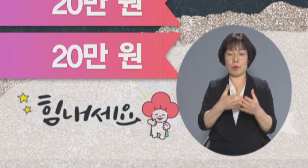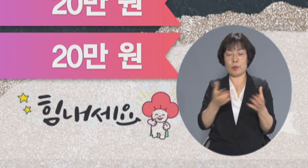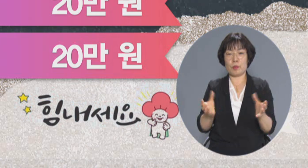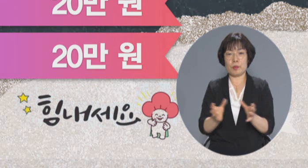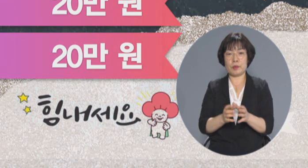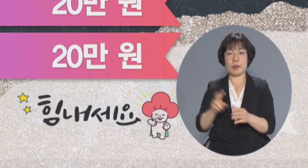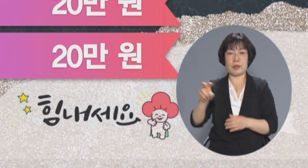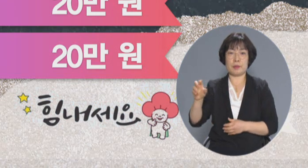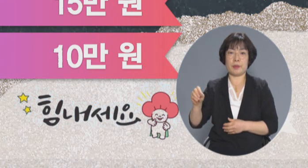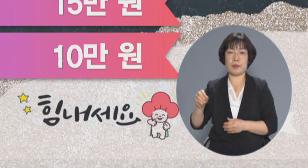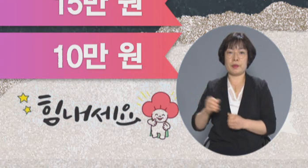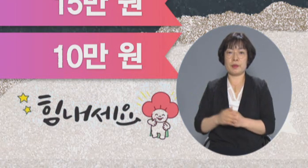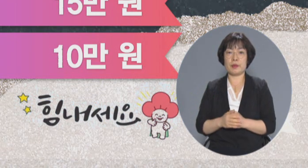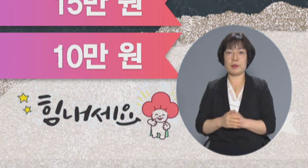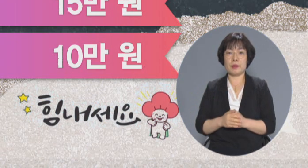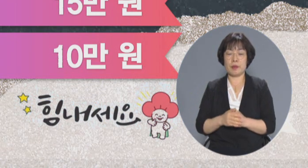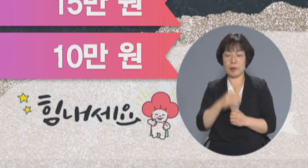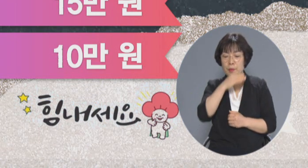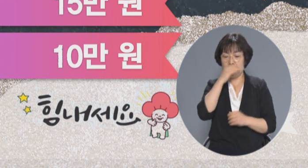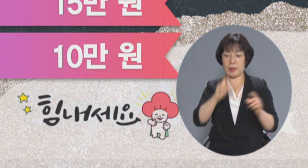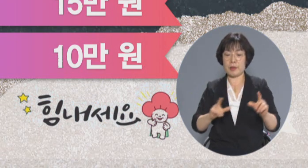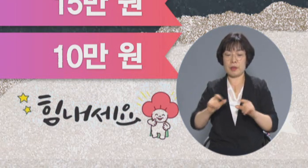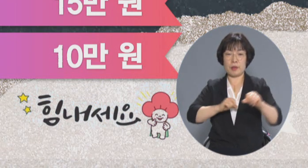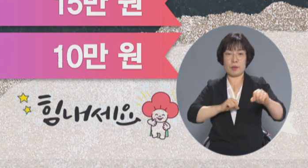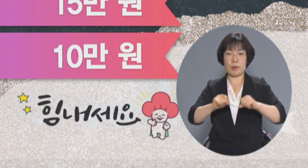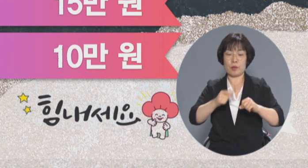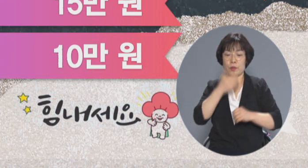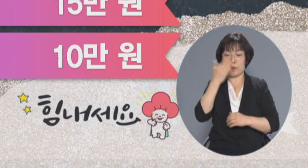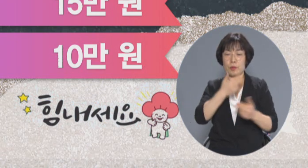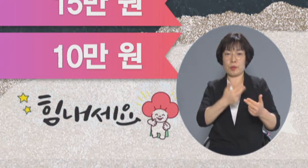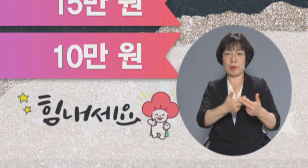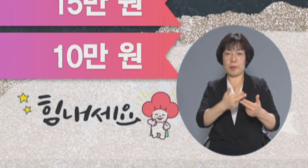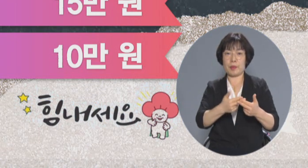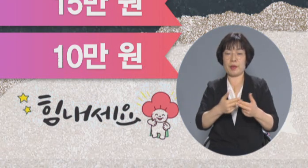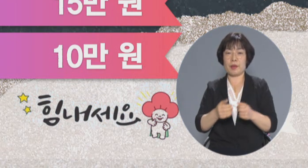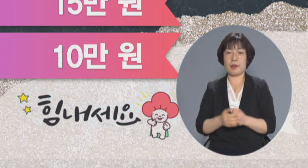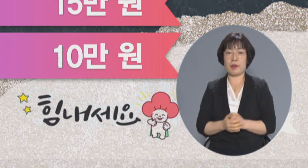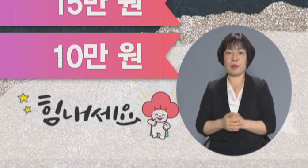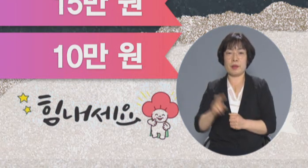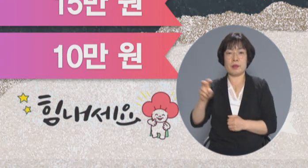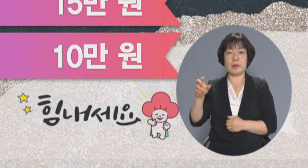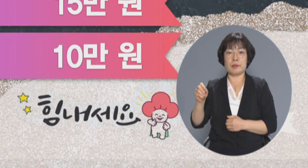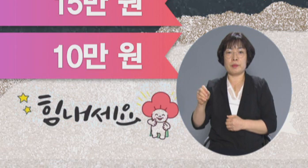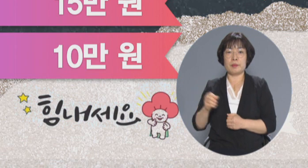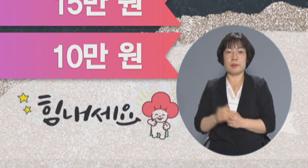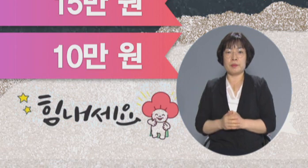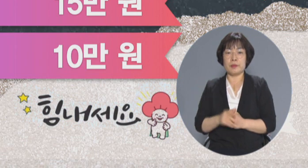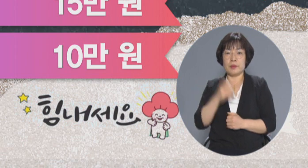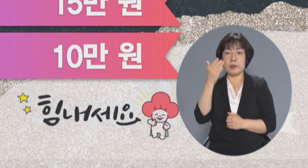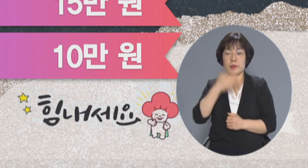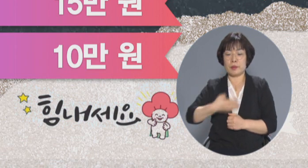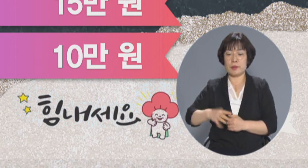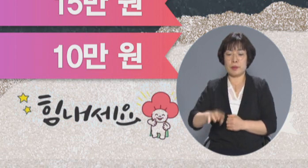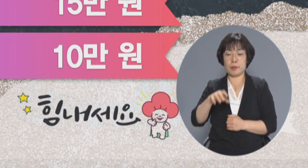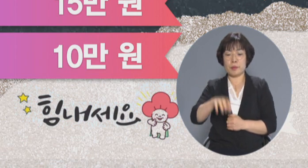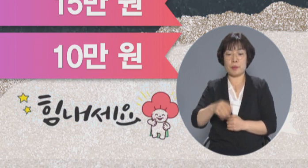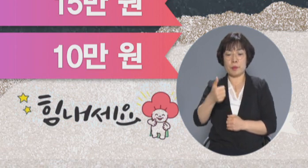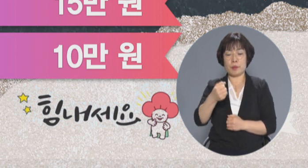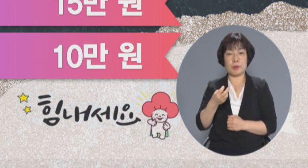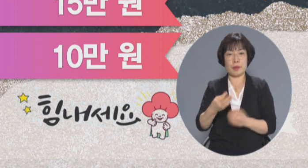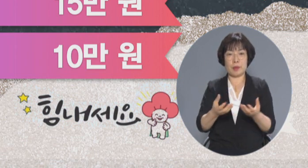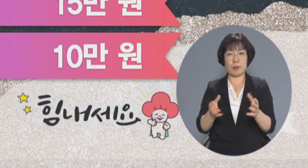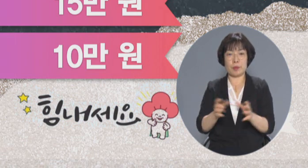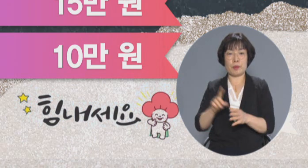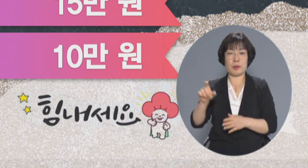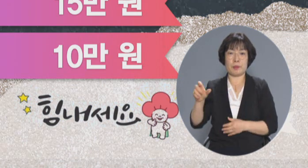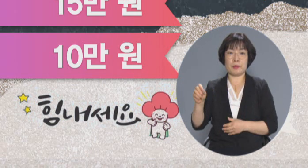일동 20만 원, 바르게 살기 운동 여수시 협의회 3일동 위원회 회원 일동 20만 원, 여수시 쌍봉동 53통장